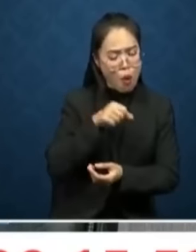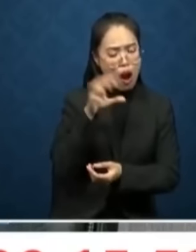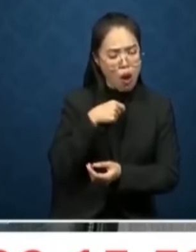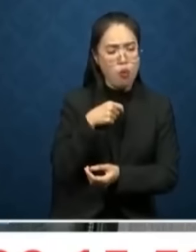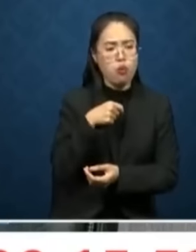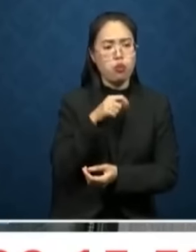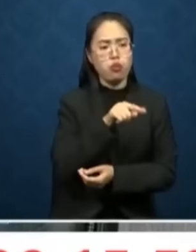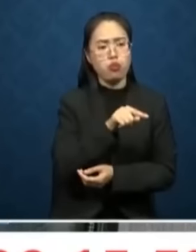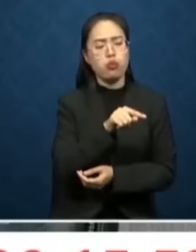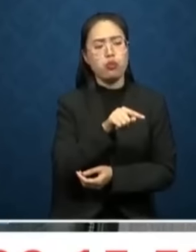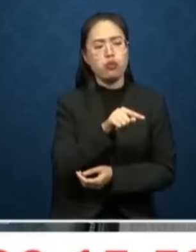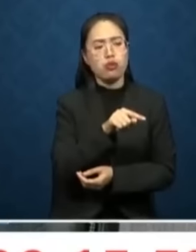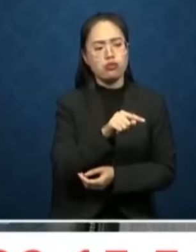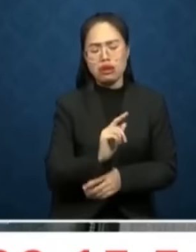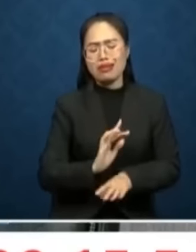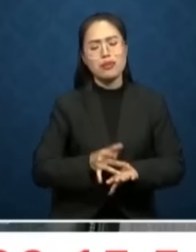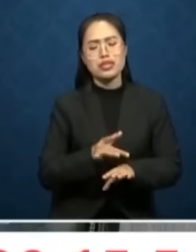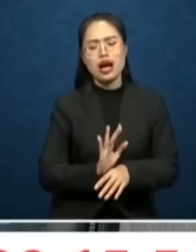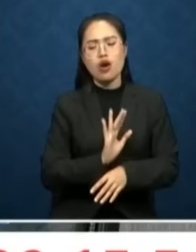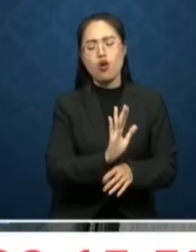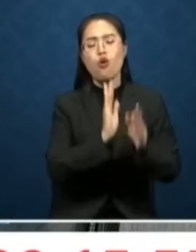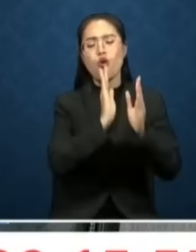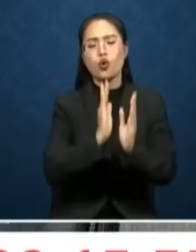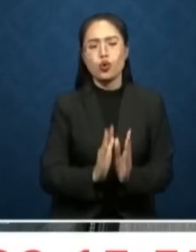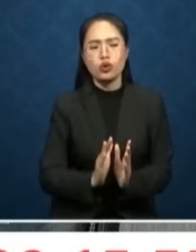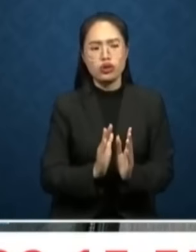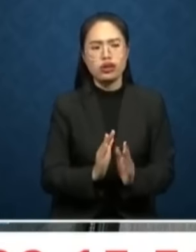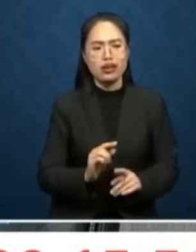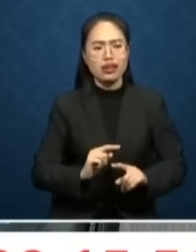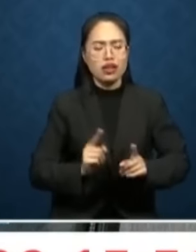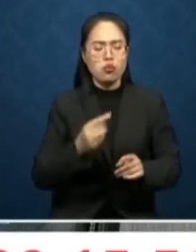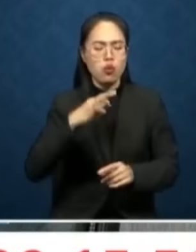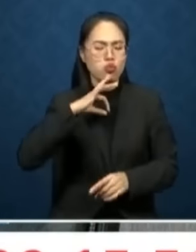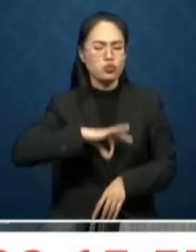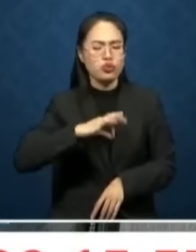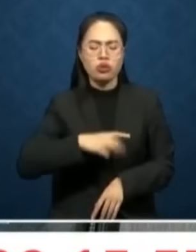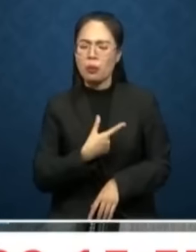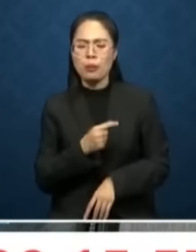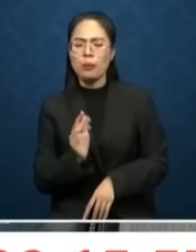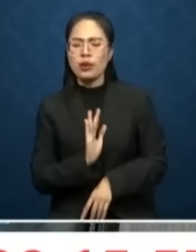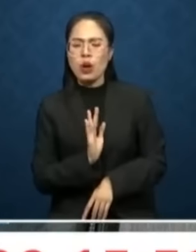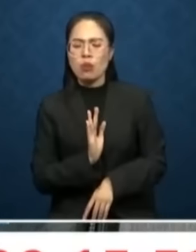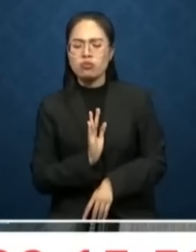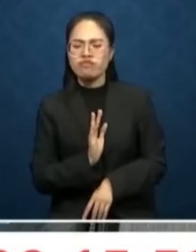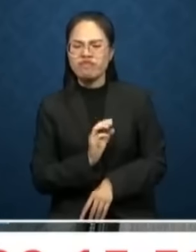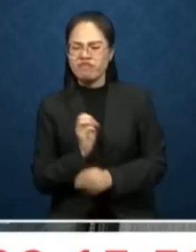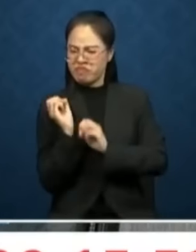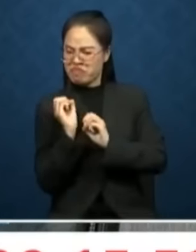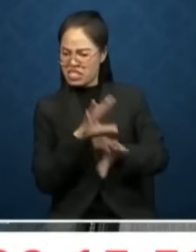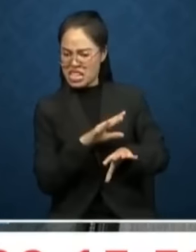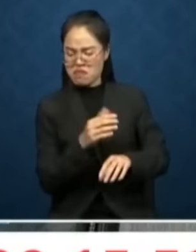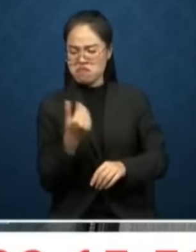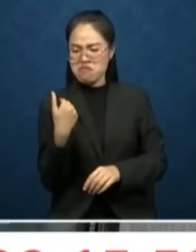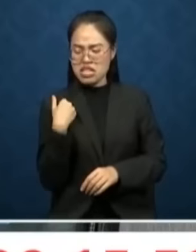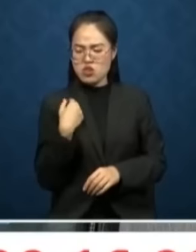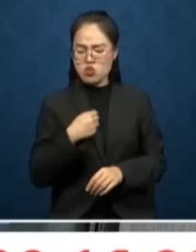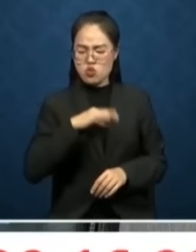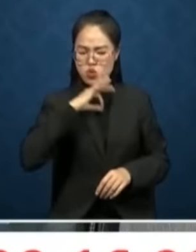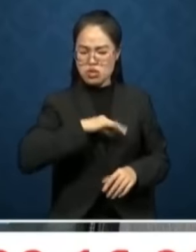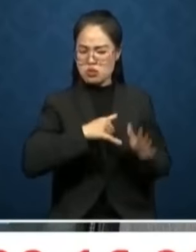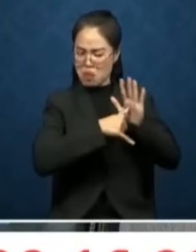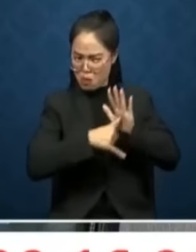านะครับมันเป็นธรรมชาติของมนุษย์ครับแม้ว่าโดยส่วนตัวผมไม่ชอบผมอาจจะถึงขั้นชิงชังรังเกียจความเห็นแก่ตัวเห็นแก่ได้อย่าง